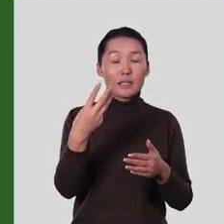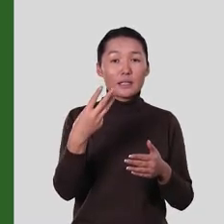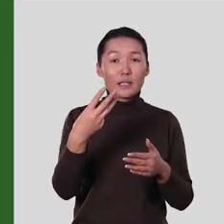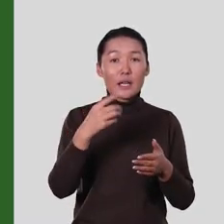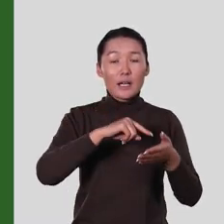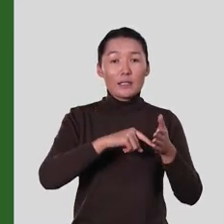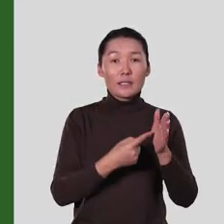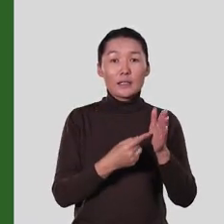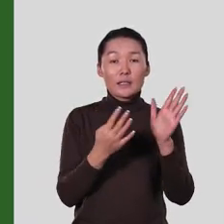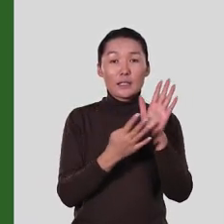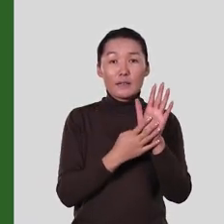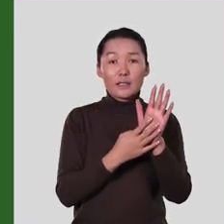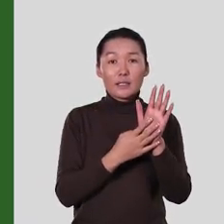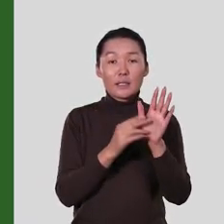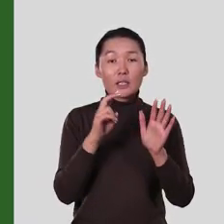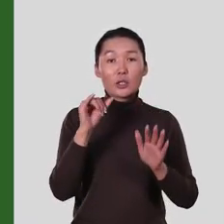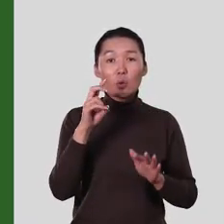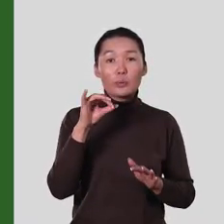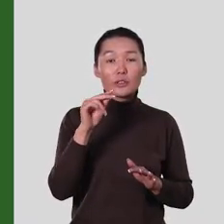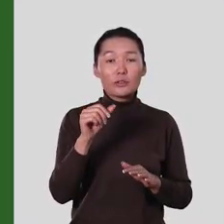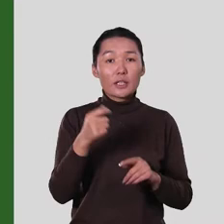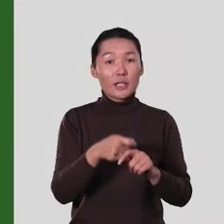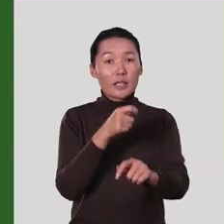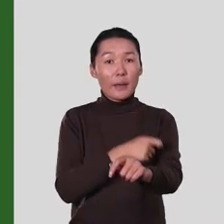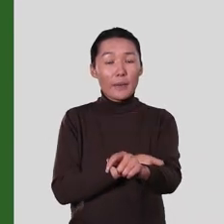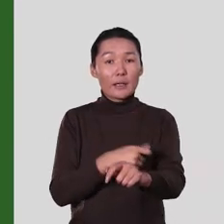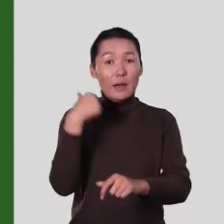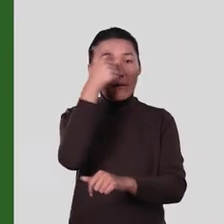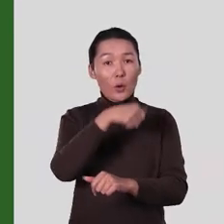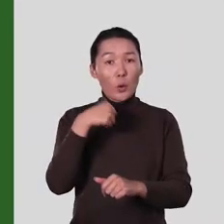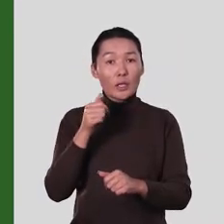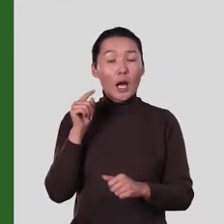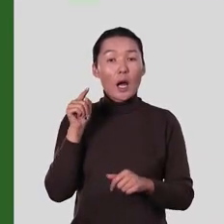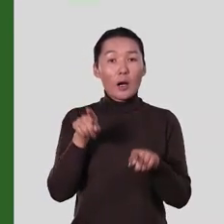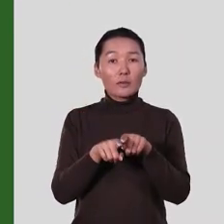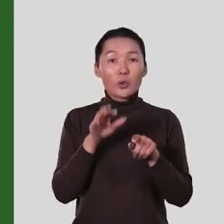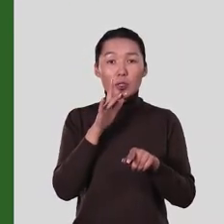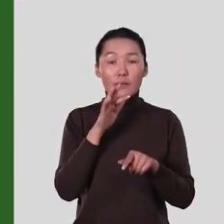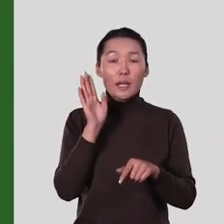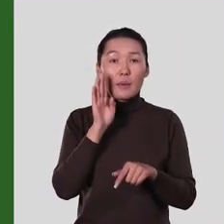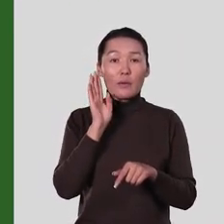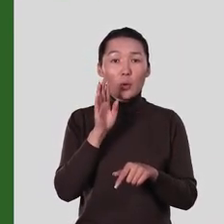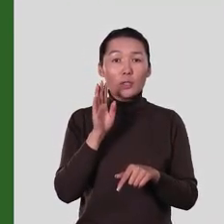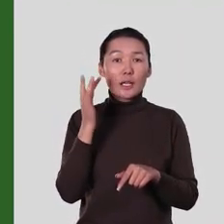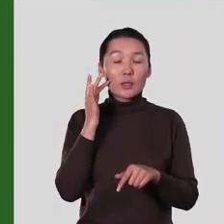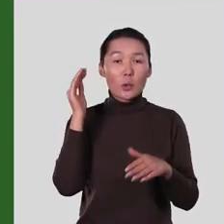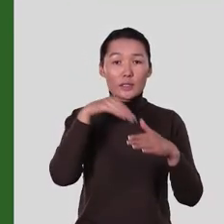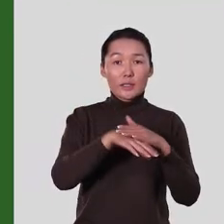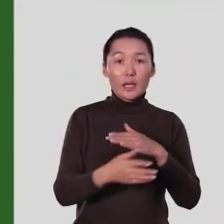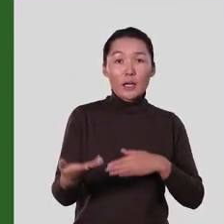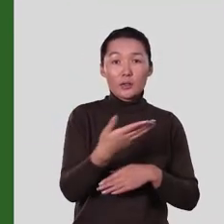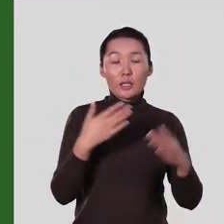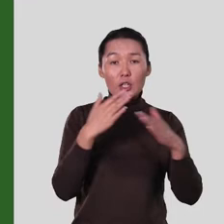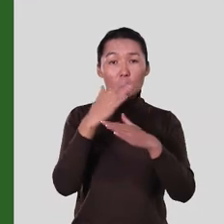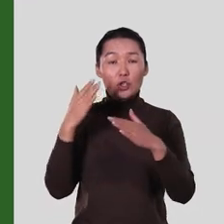53,9 кубических километров в год. В то же время воды, которые стекают с наших гор,